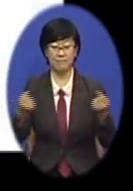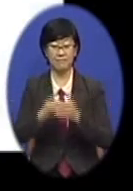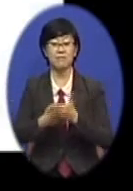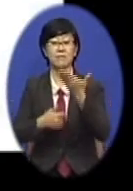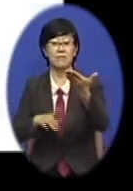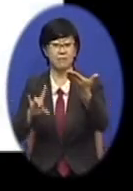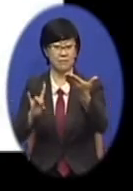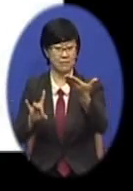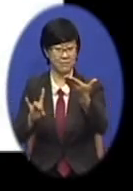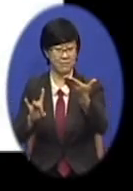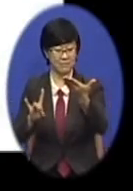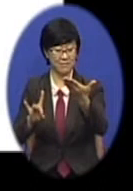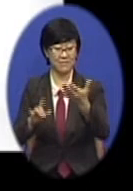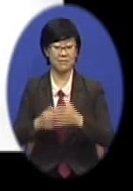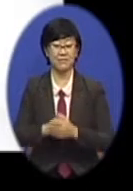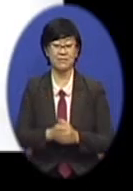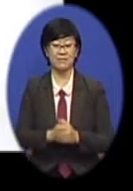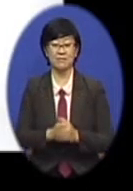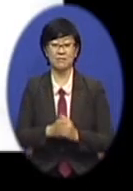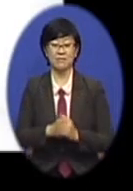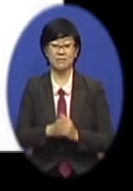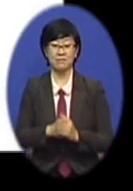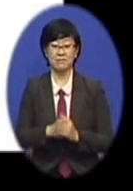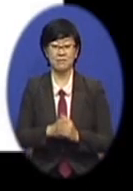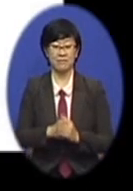나도 너 하나뿐이야.